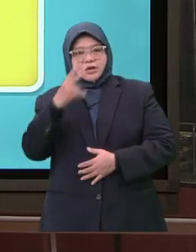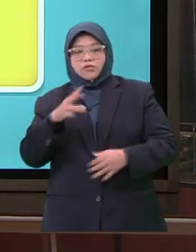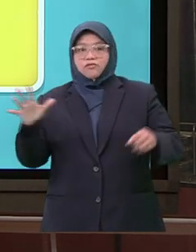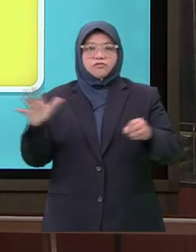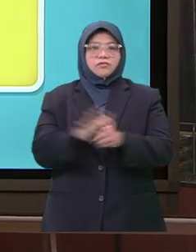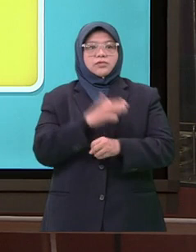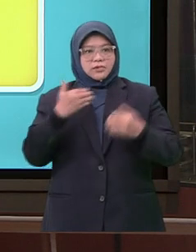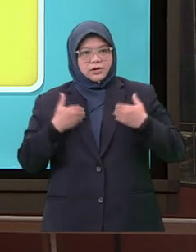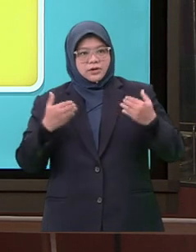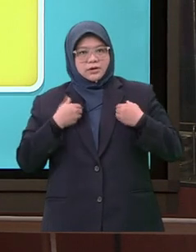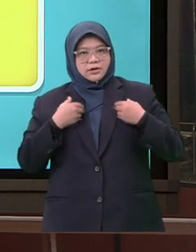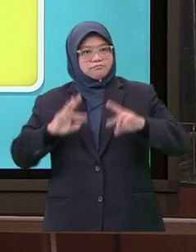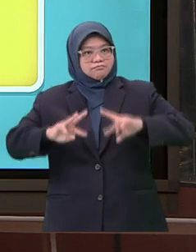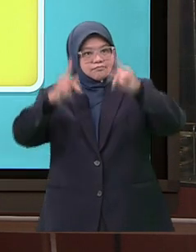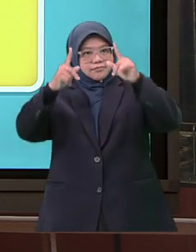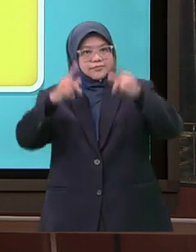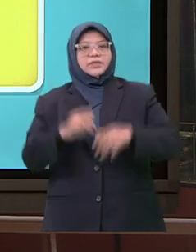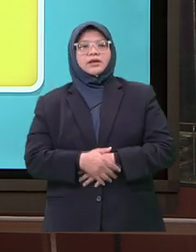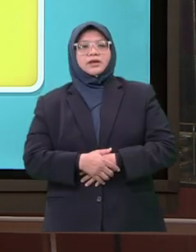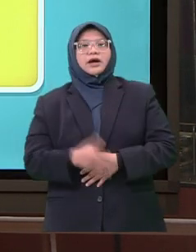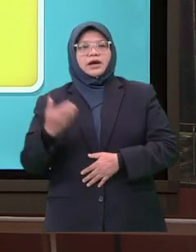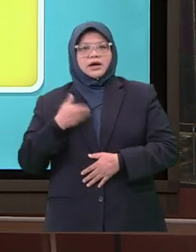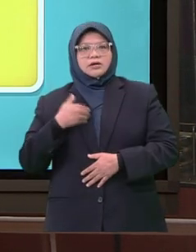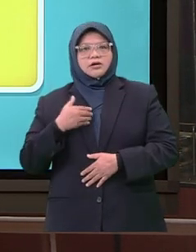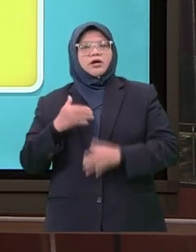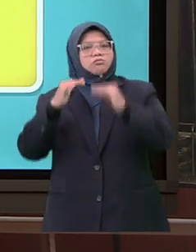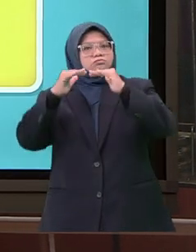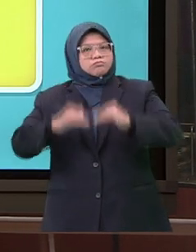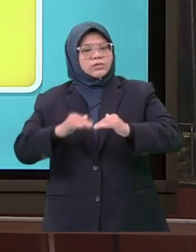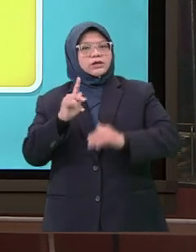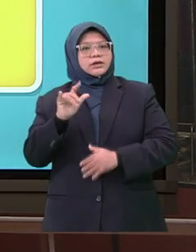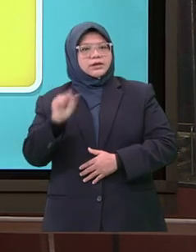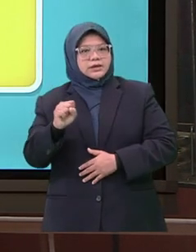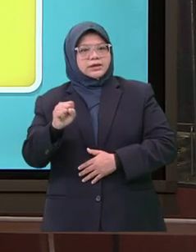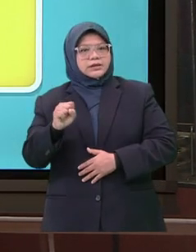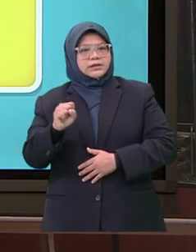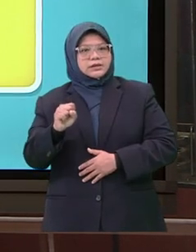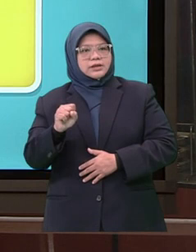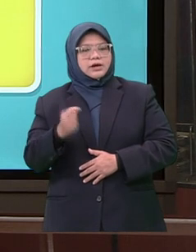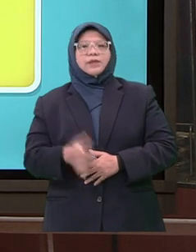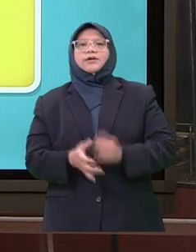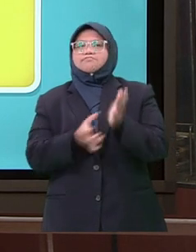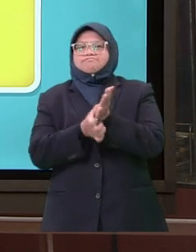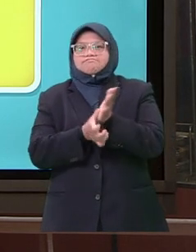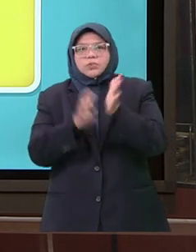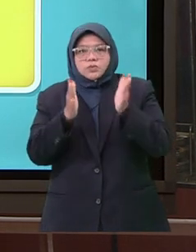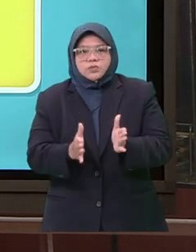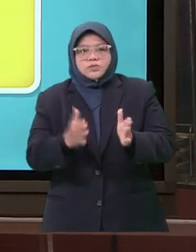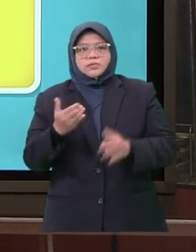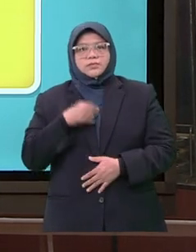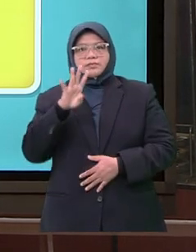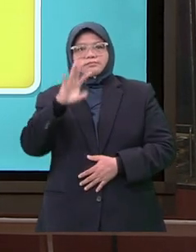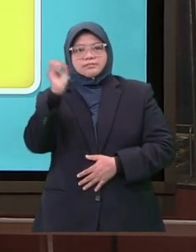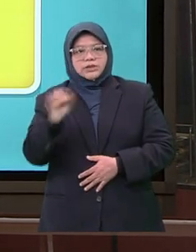keseluruhan ada penambah baikan yaitu Apabila ada penurunan kiss berkenaan dengan penagih dada yang menerus sebanyak 400